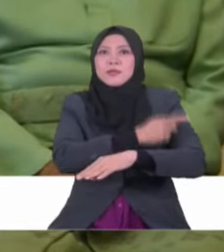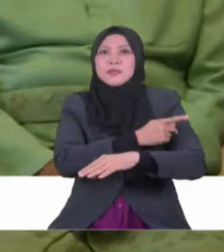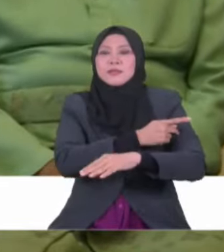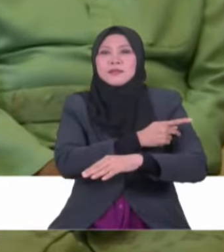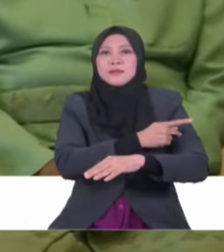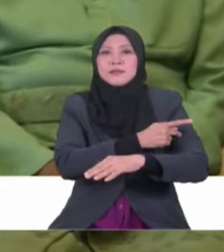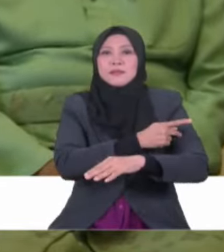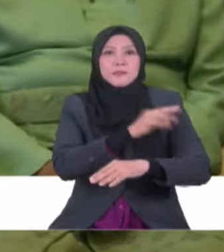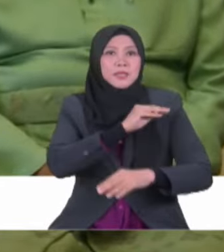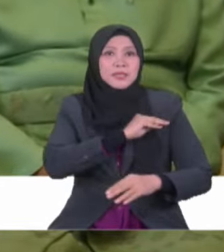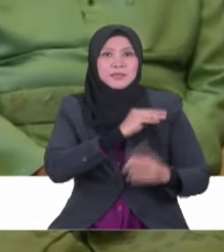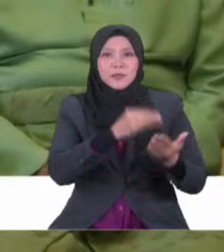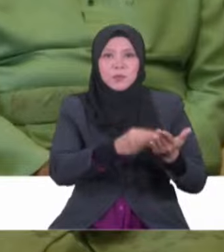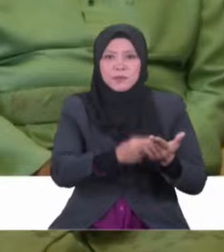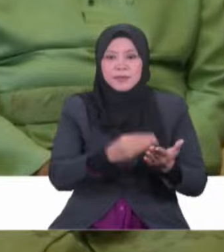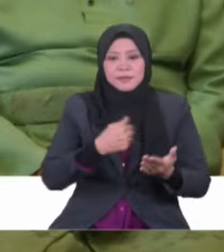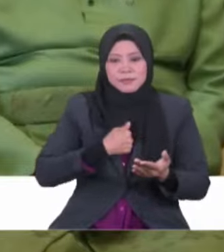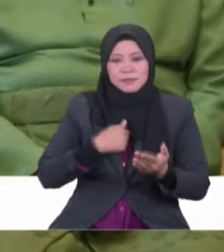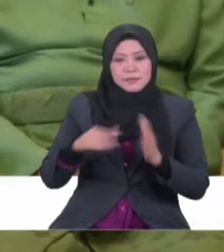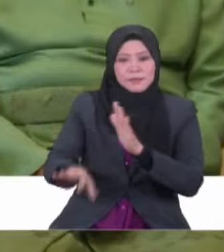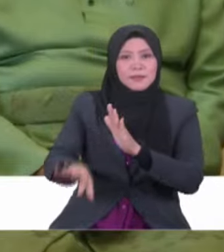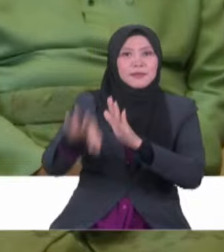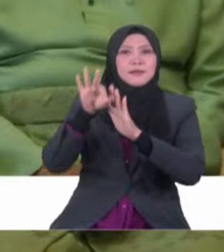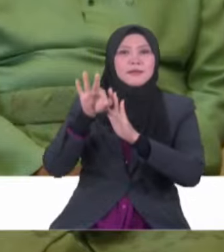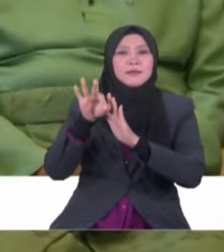Kewangan. Maka saya telah melantik